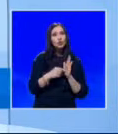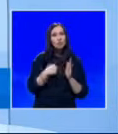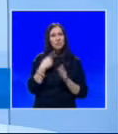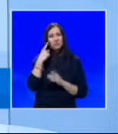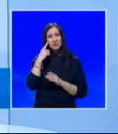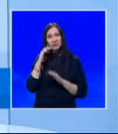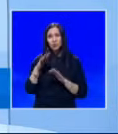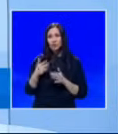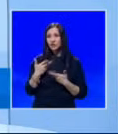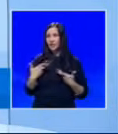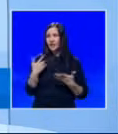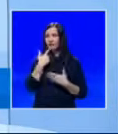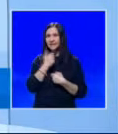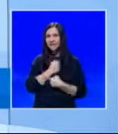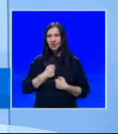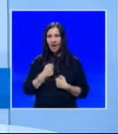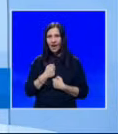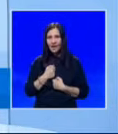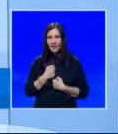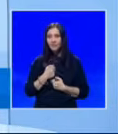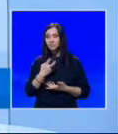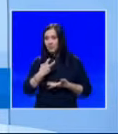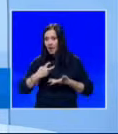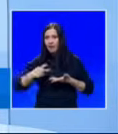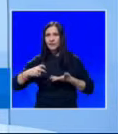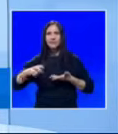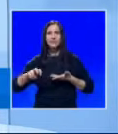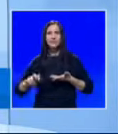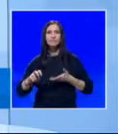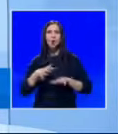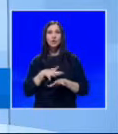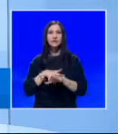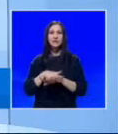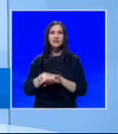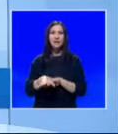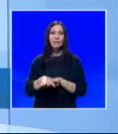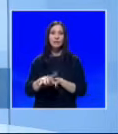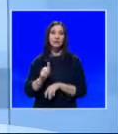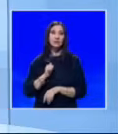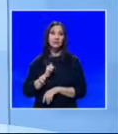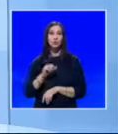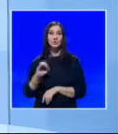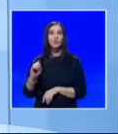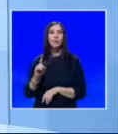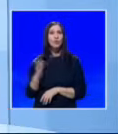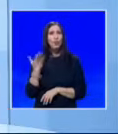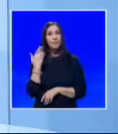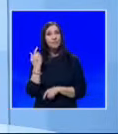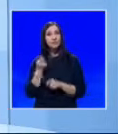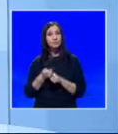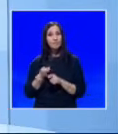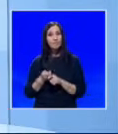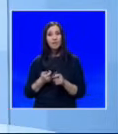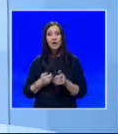ние, за съжаление, излизаме от системата на сигурност в Европа, която беше създадена